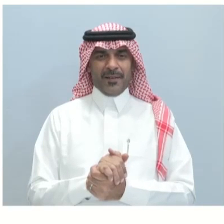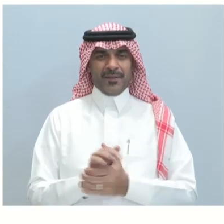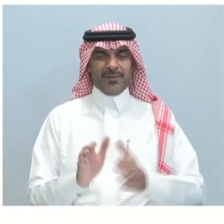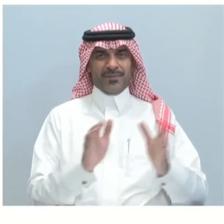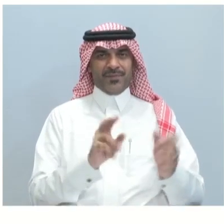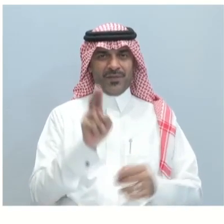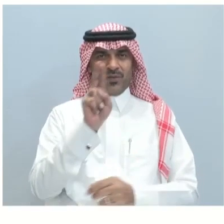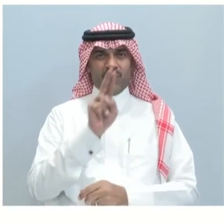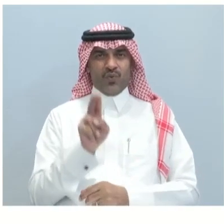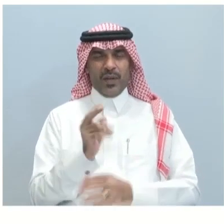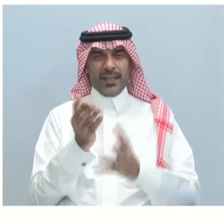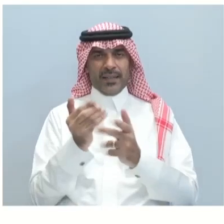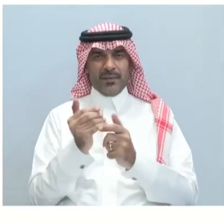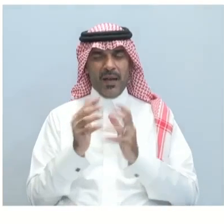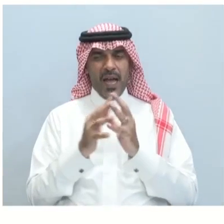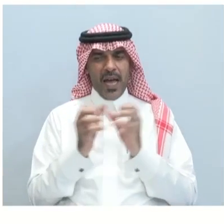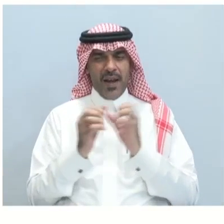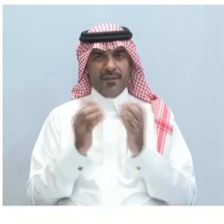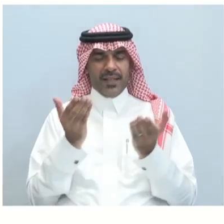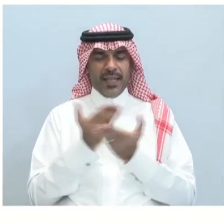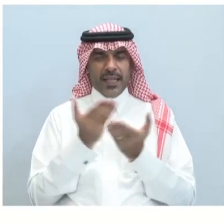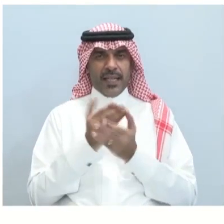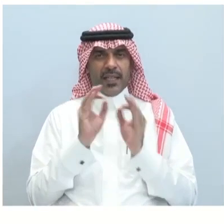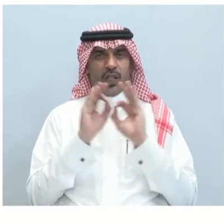عرفوا عرفي الدراسات الاجتماعيه